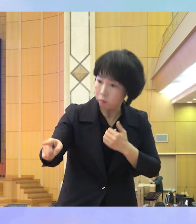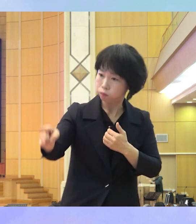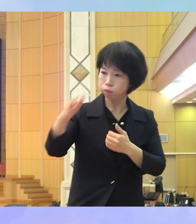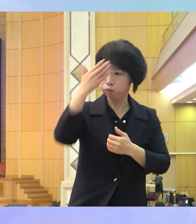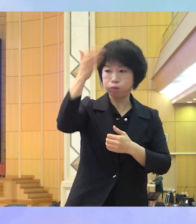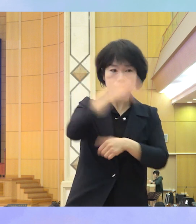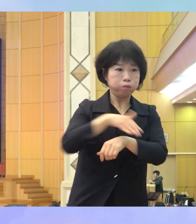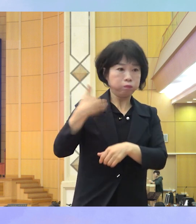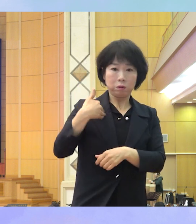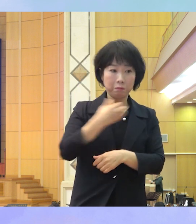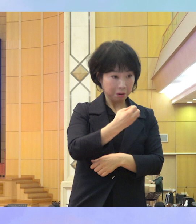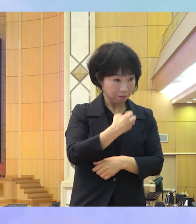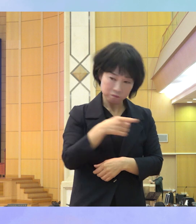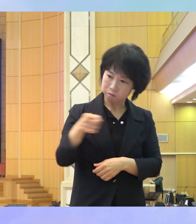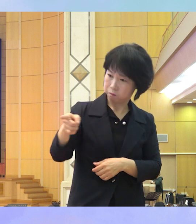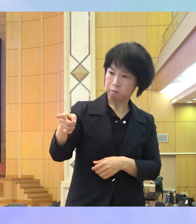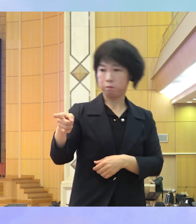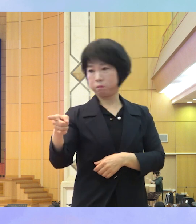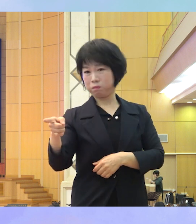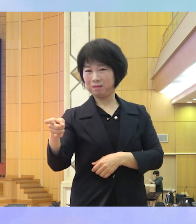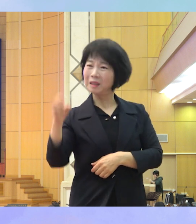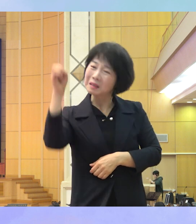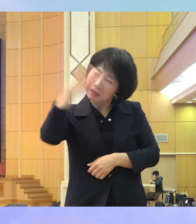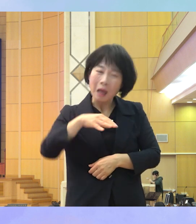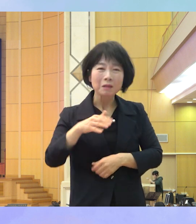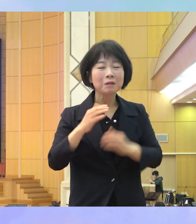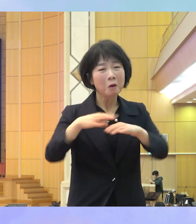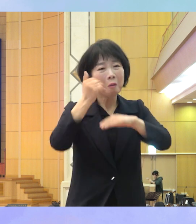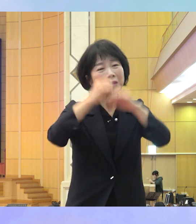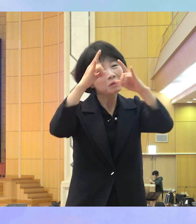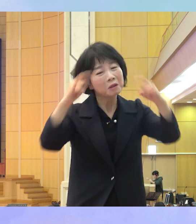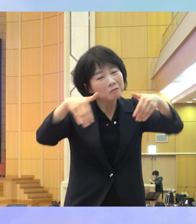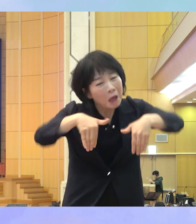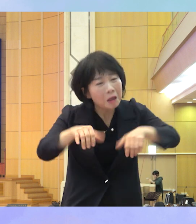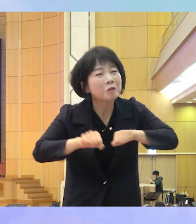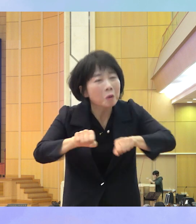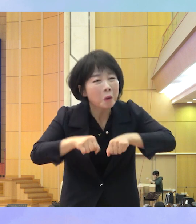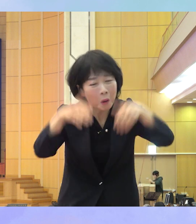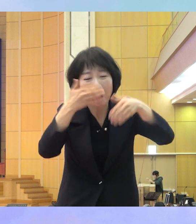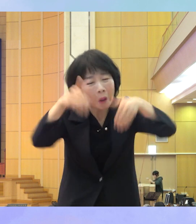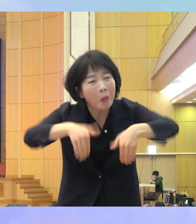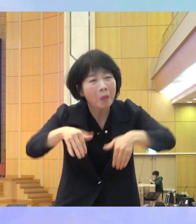글쎄요. 그냥 궁궐에서 뭐 이랬단 말이에요.